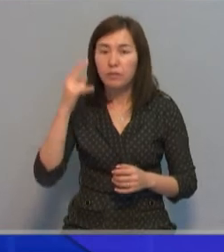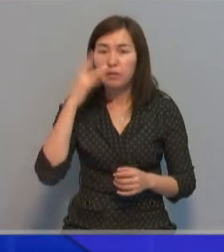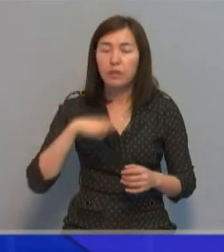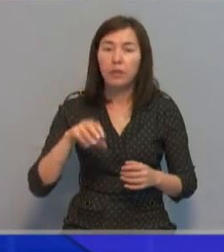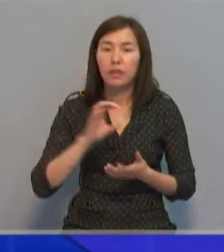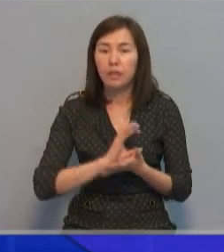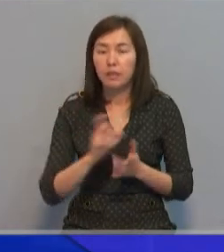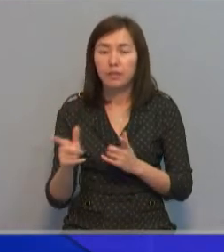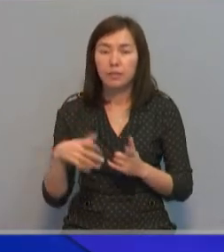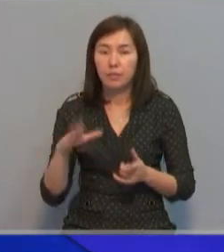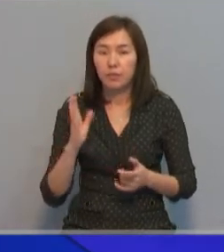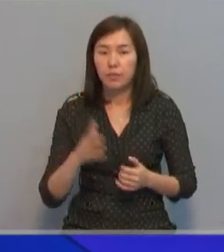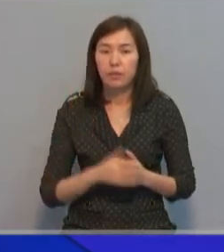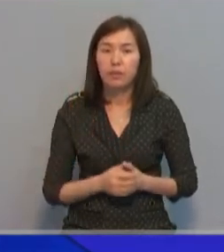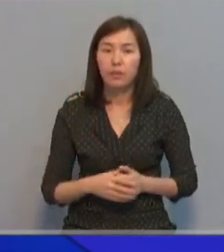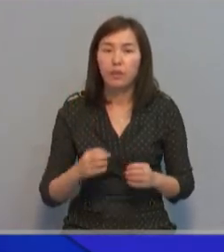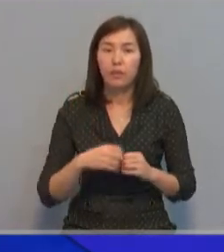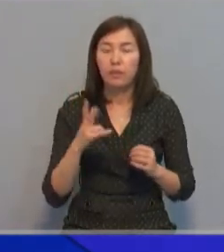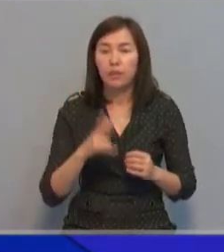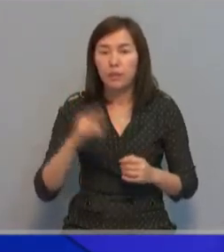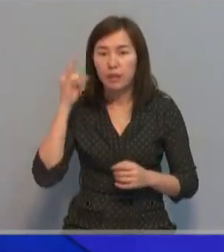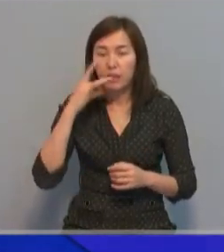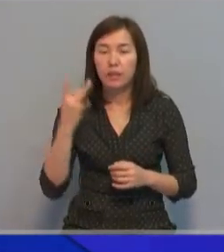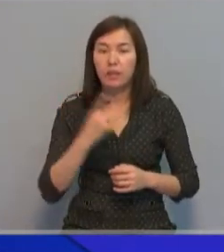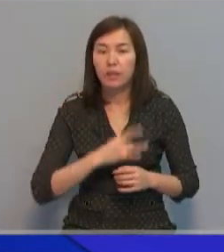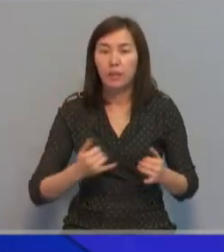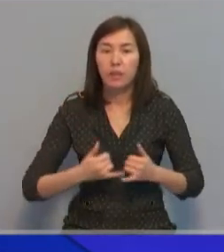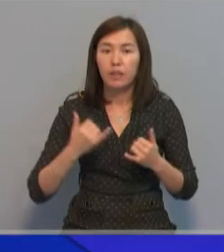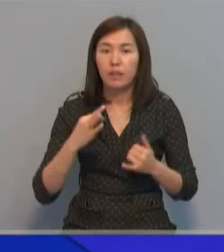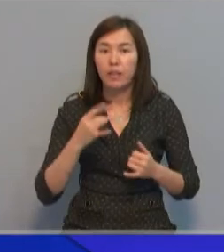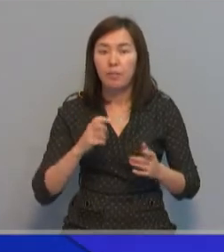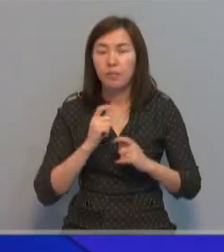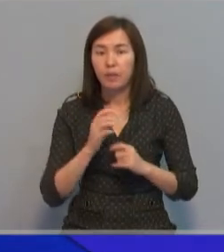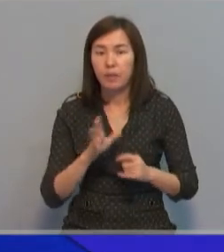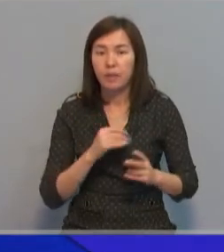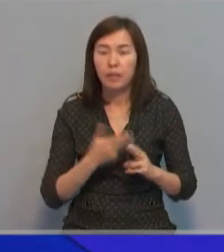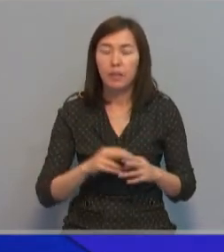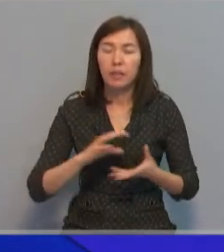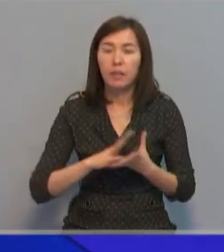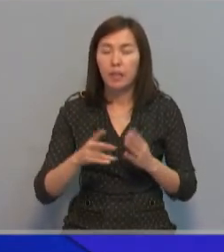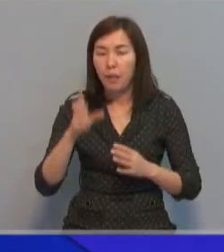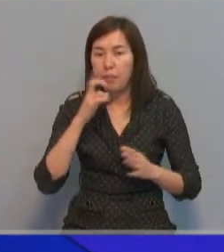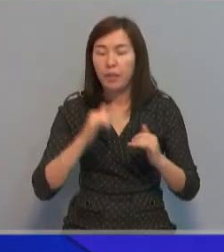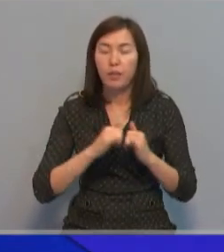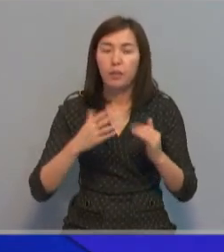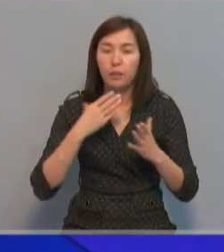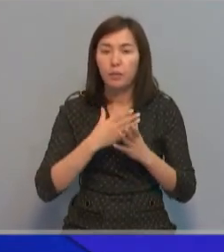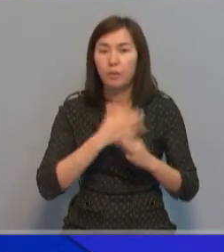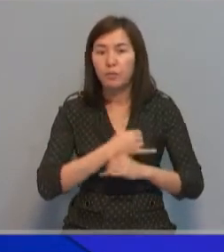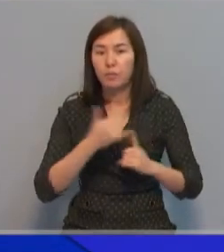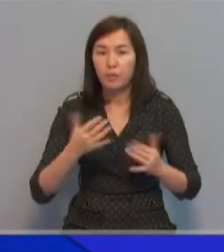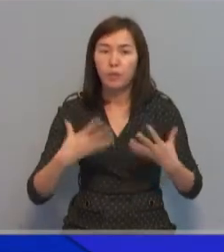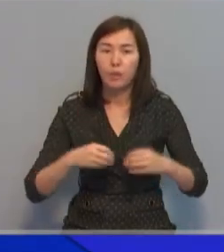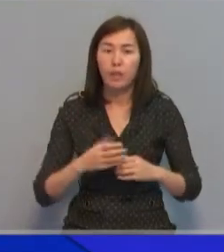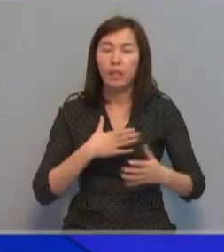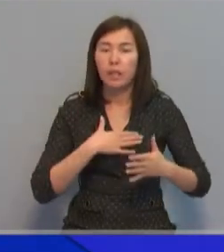мемлекеттеріне экспорт жасаймыз оның. 18 азамат Қазақстан Республикасының құрмет грамотасымен марапатталды. Осылайша елдің дамуына өзіндік үлесін қосқан